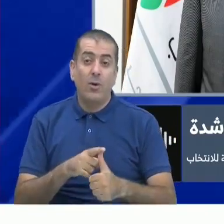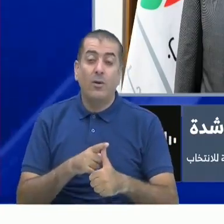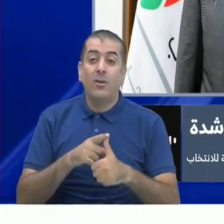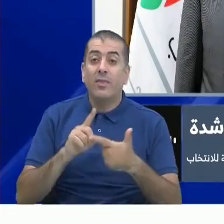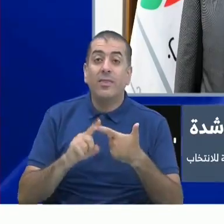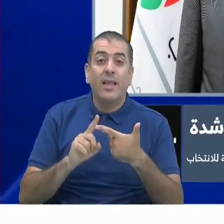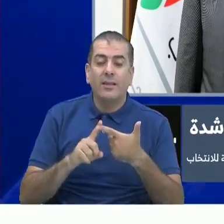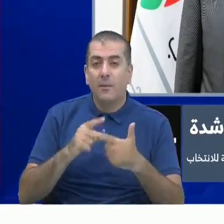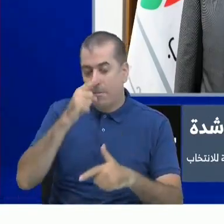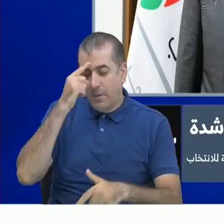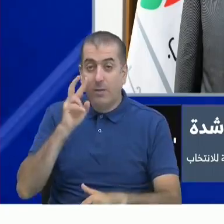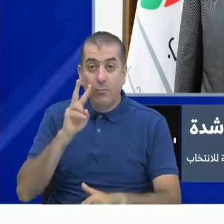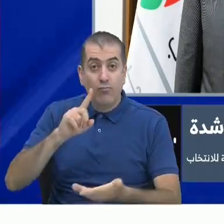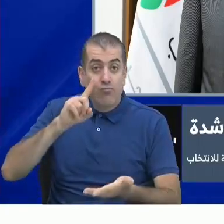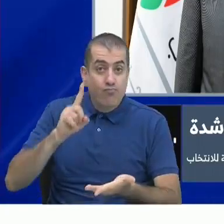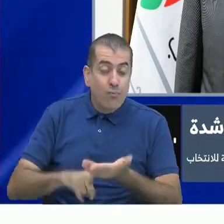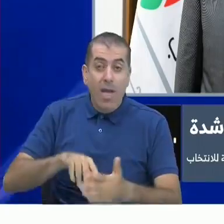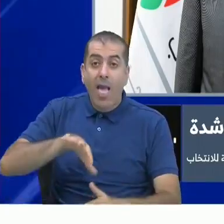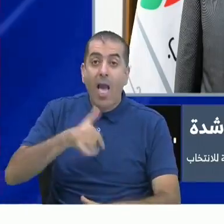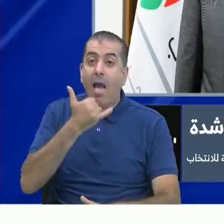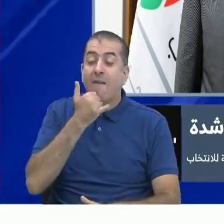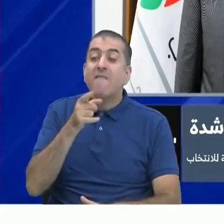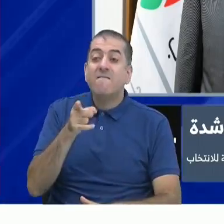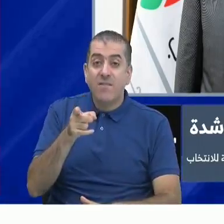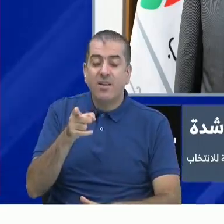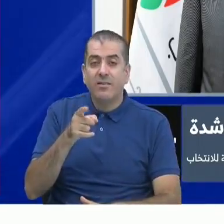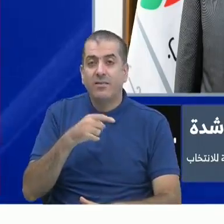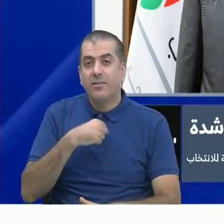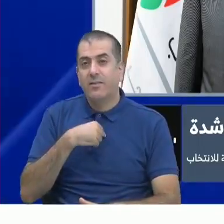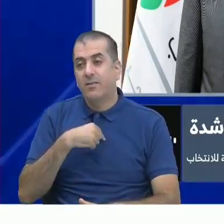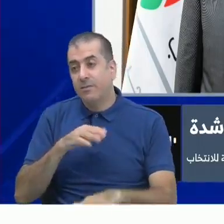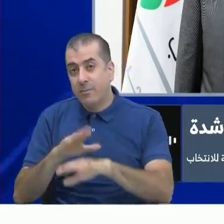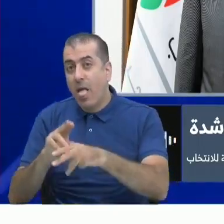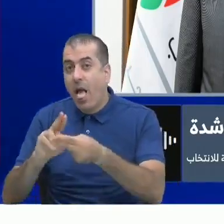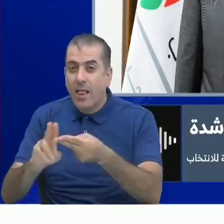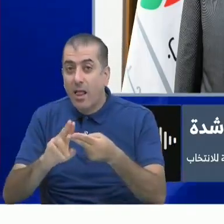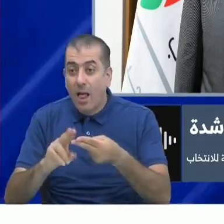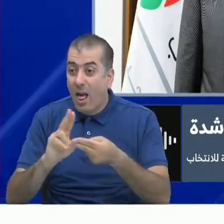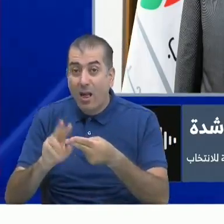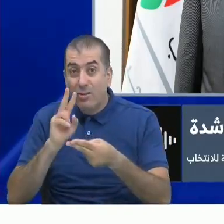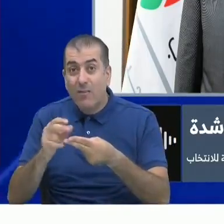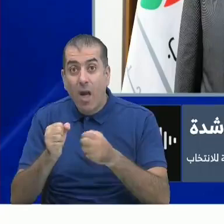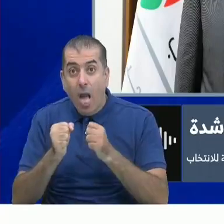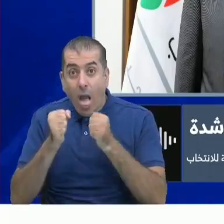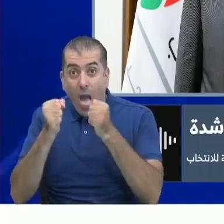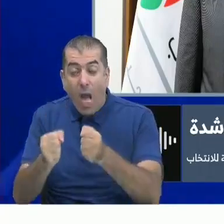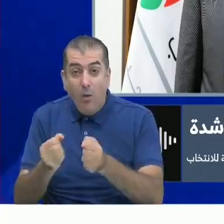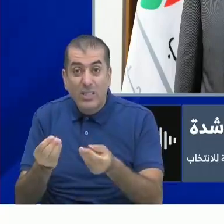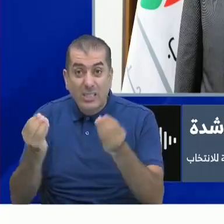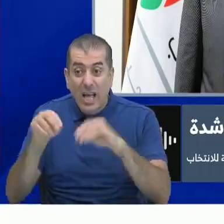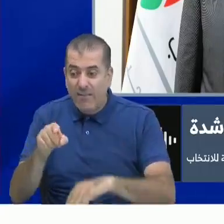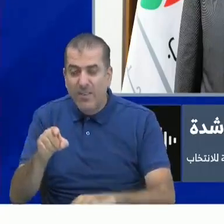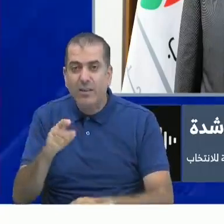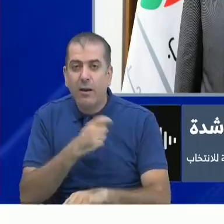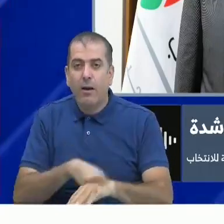المخالفة إن وقعت، وبغير ذلك تحال المسألة إلى القضاء. هذا من حيث الممارسة، يعني